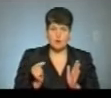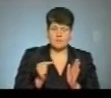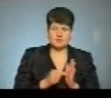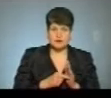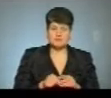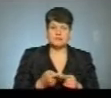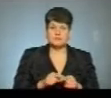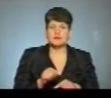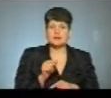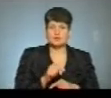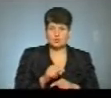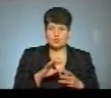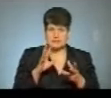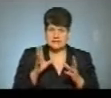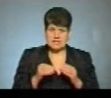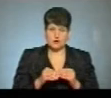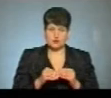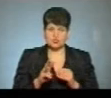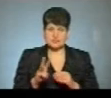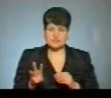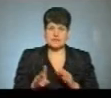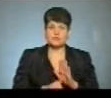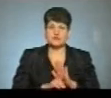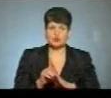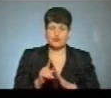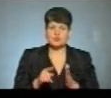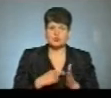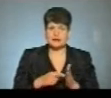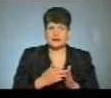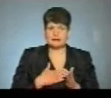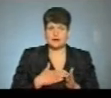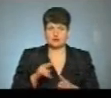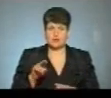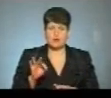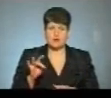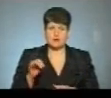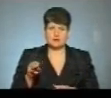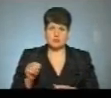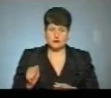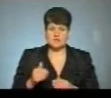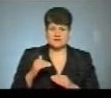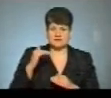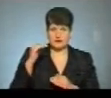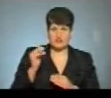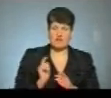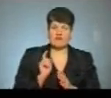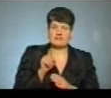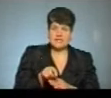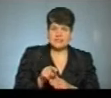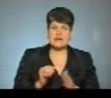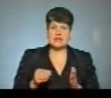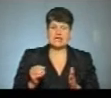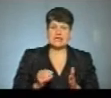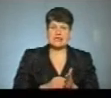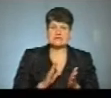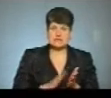таку загальну сторіночку, це стартова сторінка нашого порталу. Зверху є кнопочка або вхід, або реєстрація. У